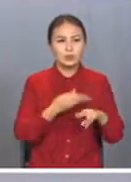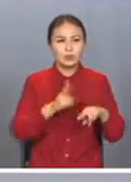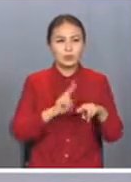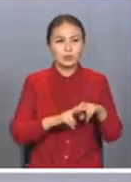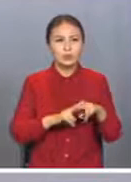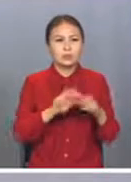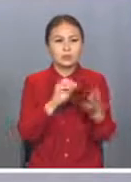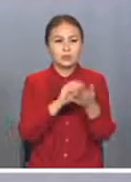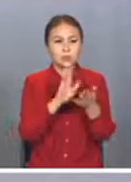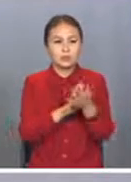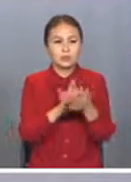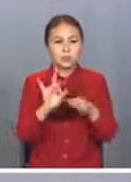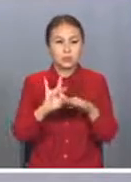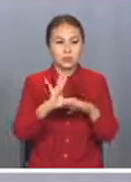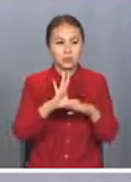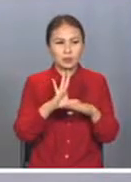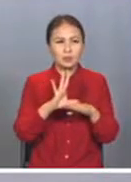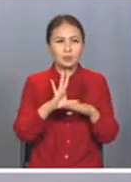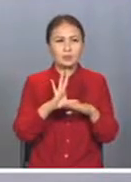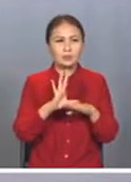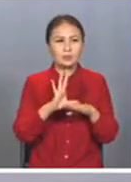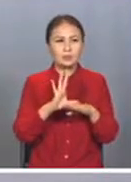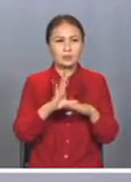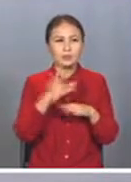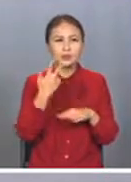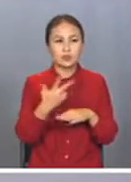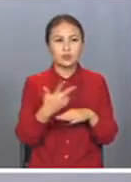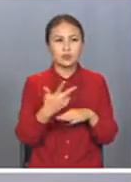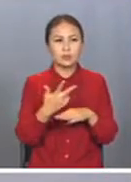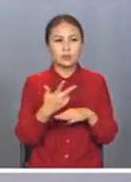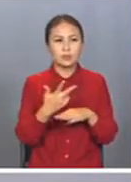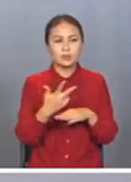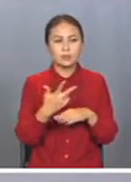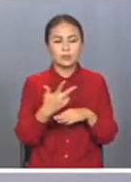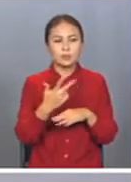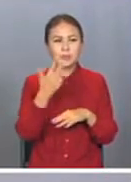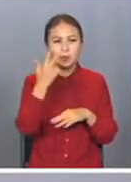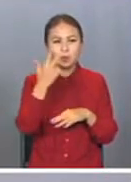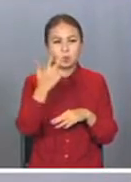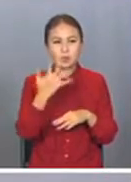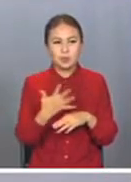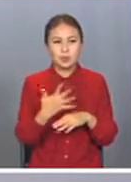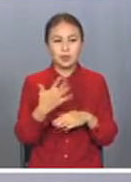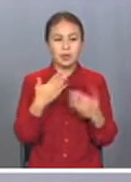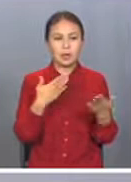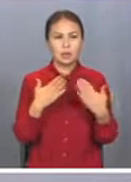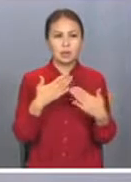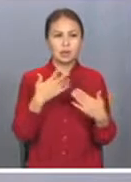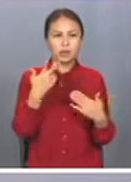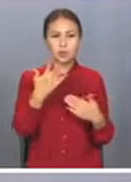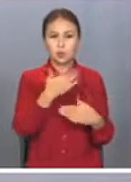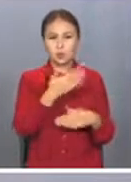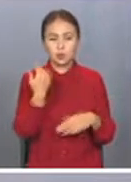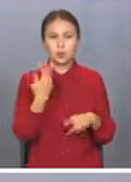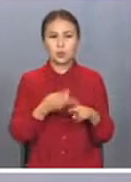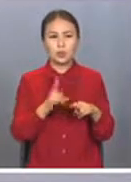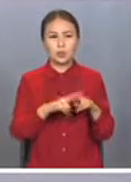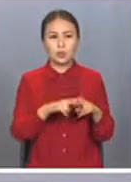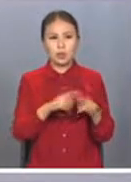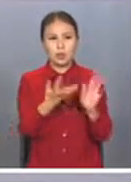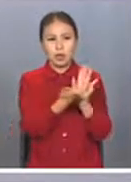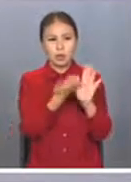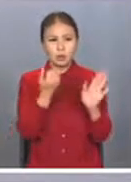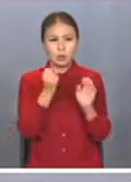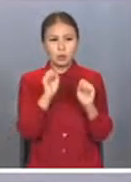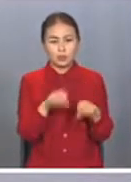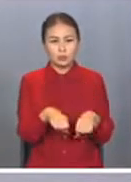7-ні алып тастаймыз. Ал 3-ші біздің 35-тің көбейткіштерінің арасында 3 жоқ қой. Демек оны өзімен аламын.